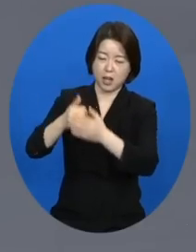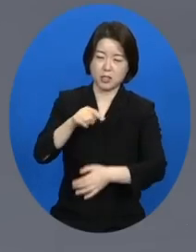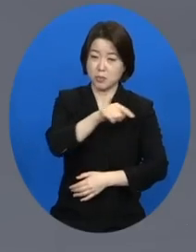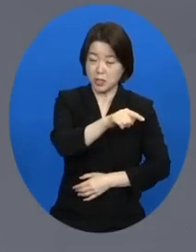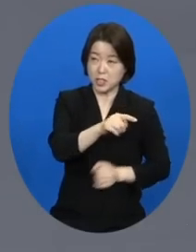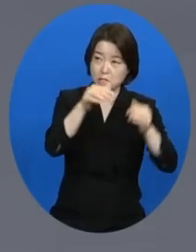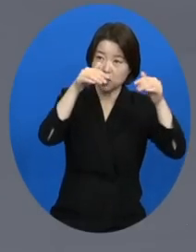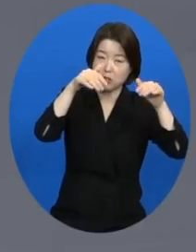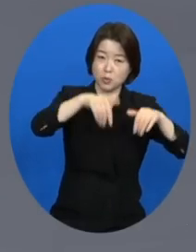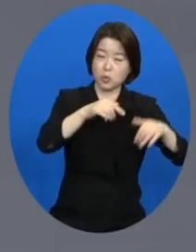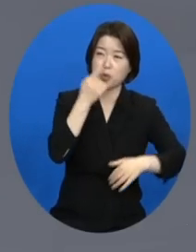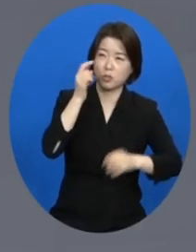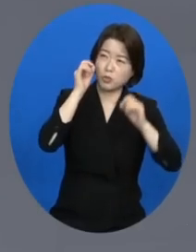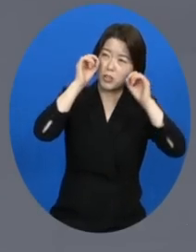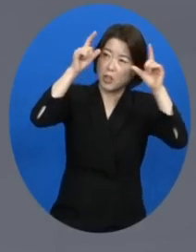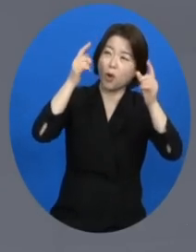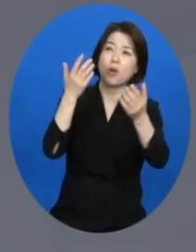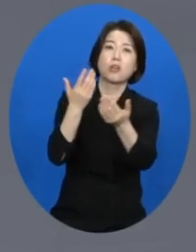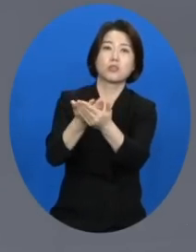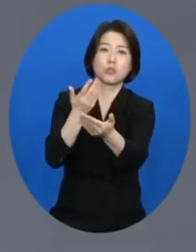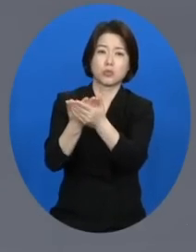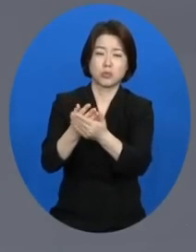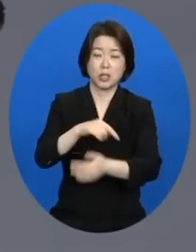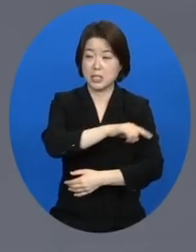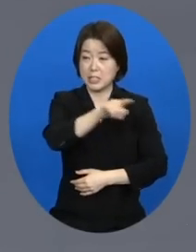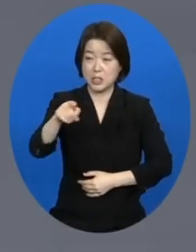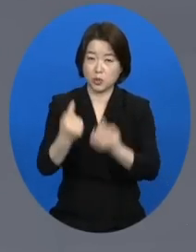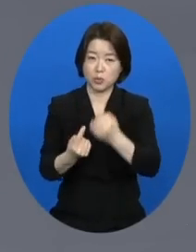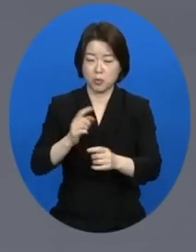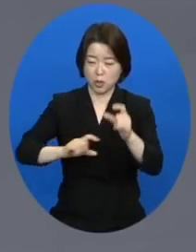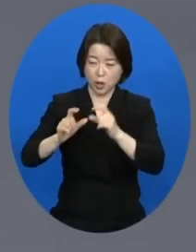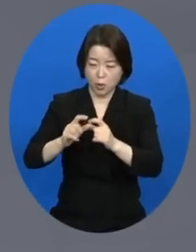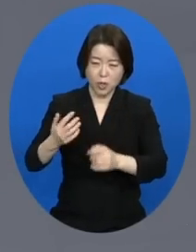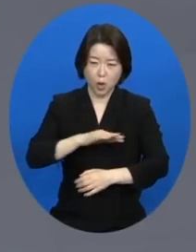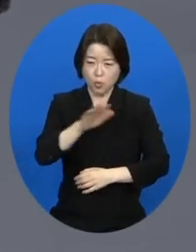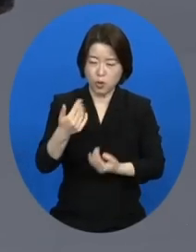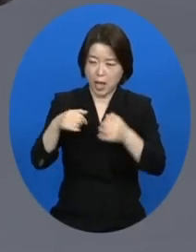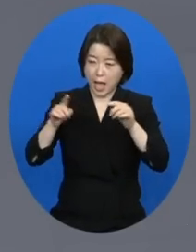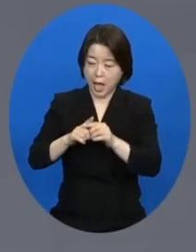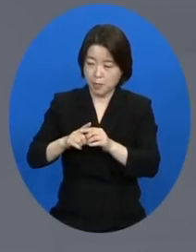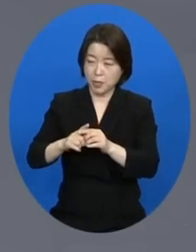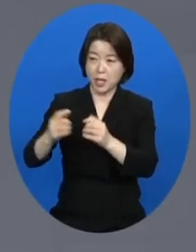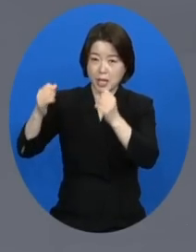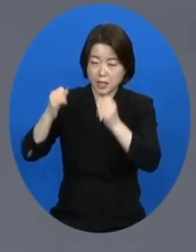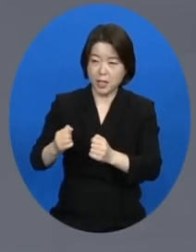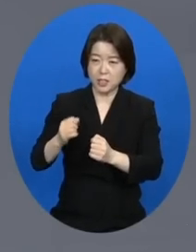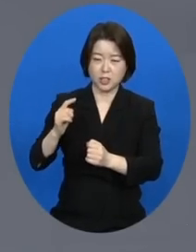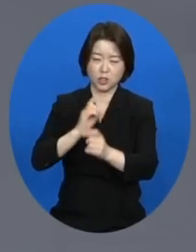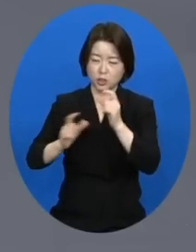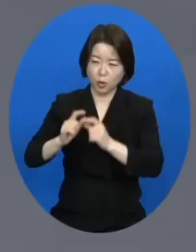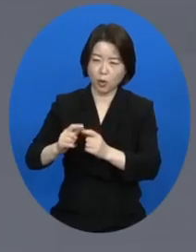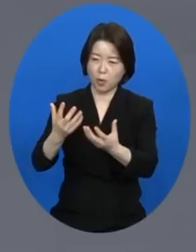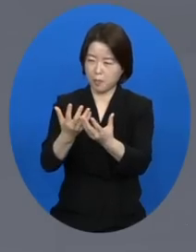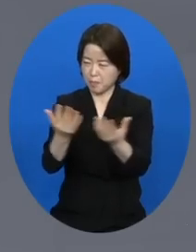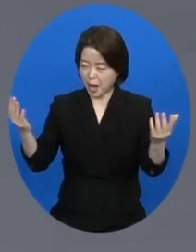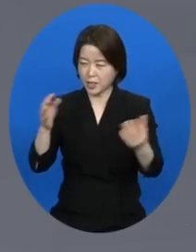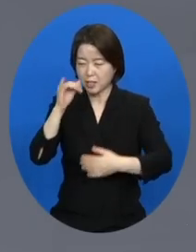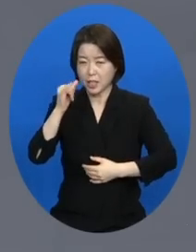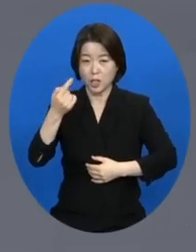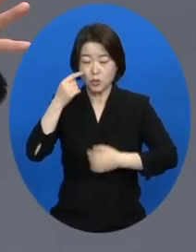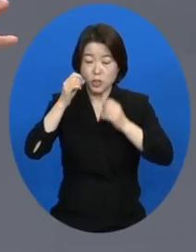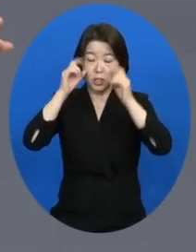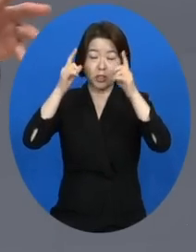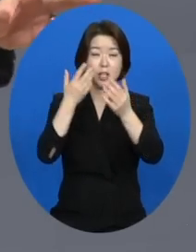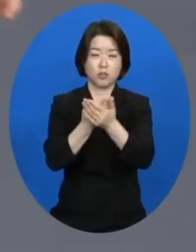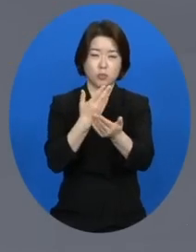눈을 열어주소서. 저들보다 우리와 함께한 자가 훨씬 많다는 것을 눈을 뜨게 보여주십시오 라고 하니까 눈이